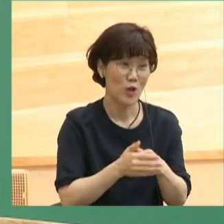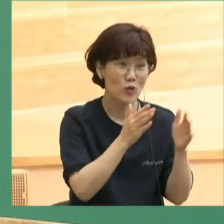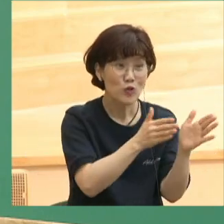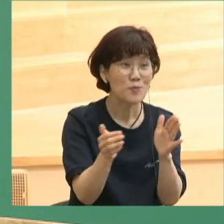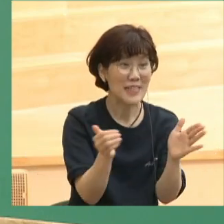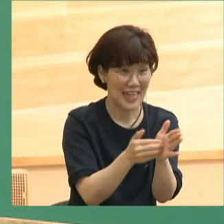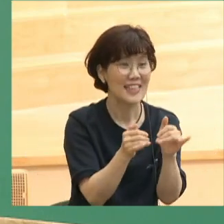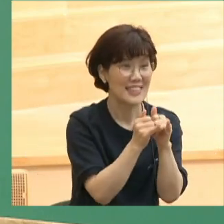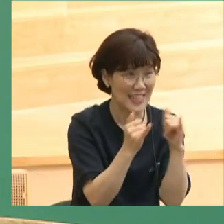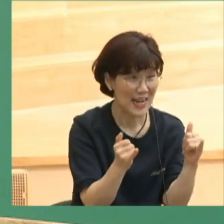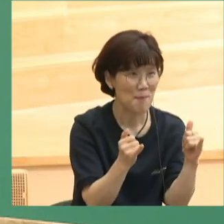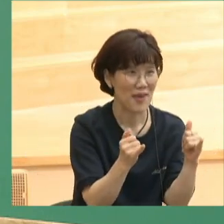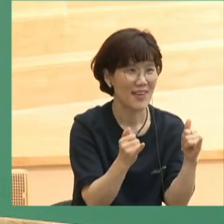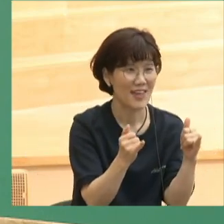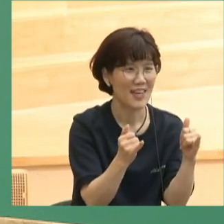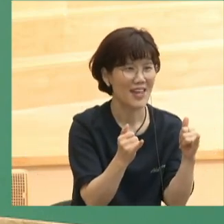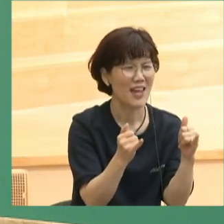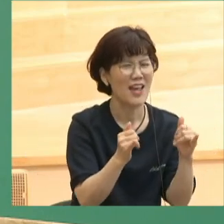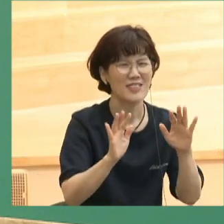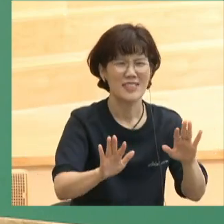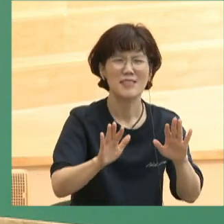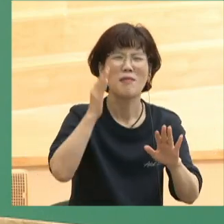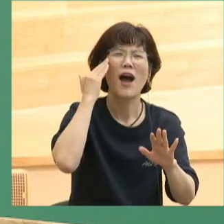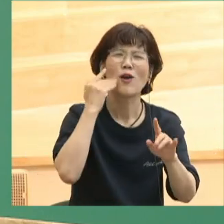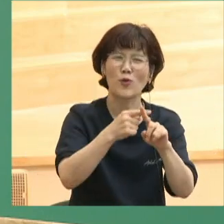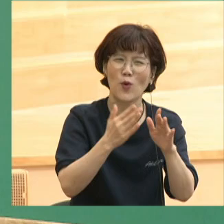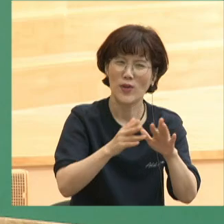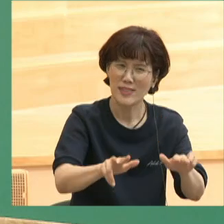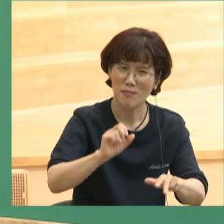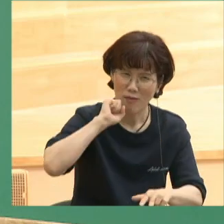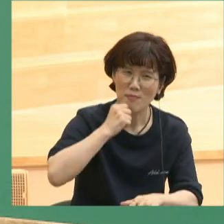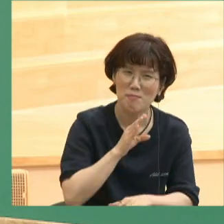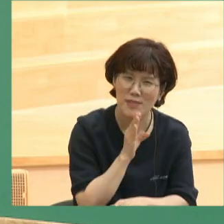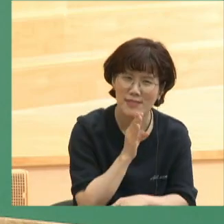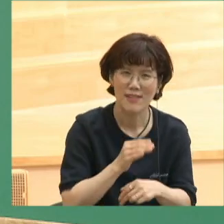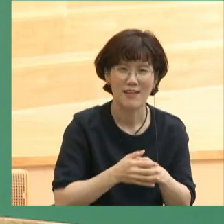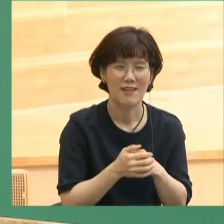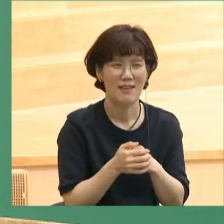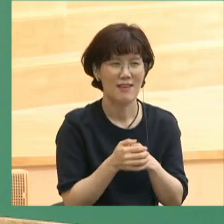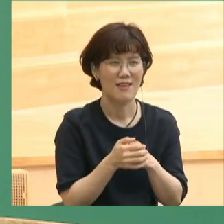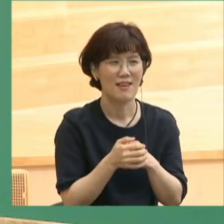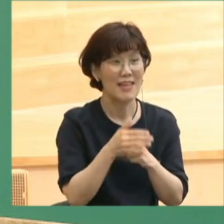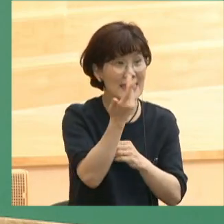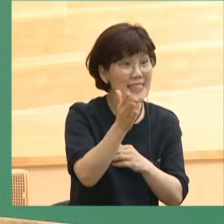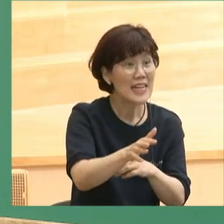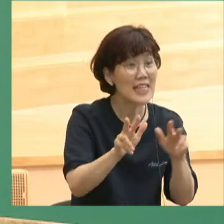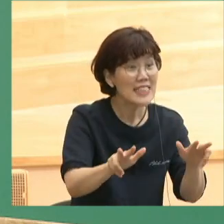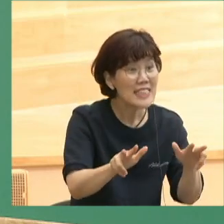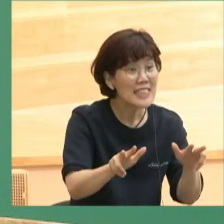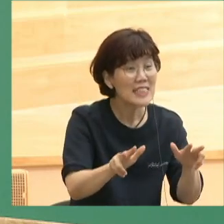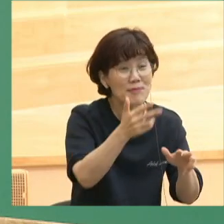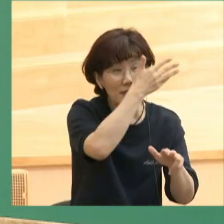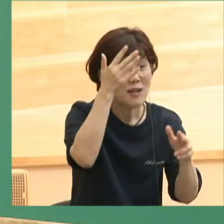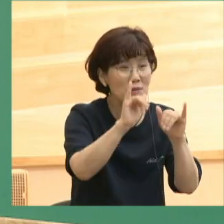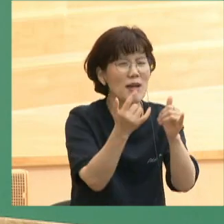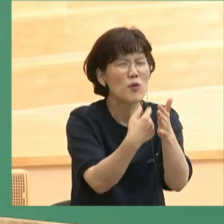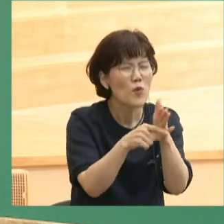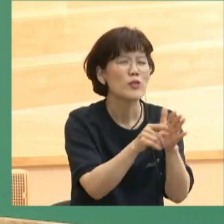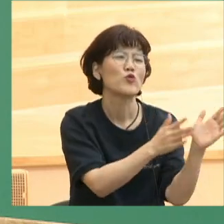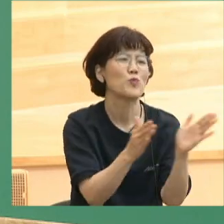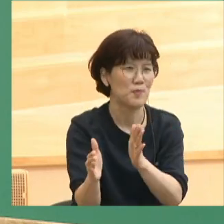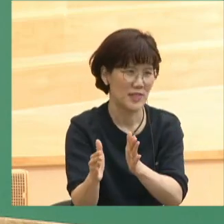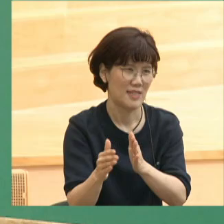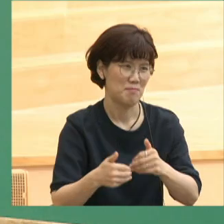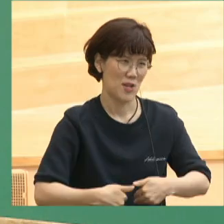준비된 자에게. 한국교회 어렵습니다. 진짜 어려운 거 맞아요. 그러나 지금 젊은이들을 위해서 우리가